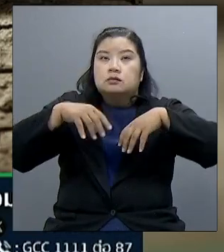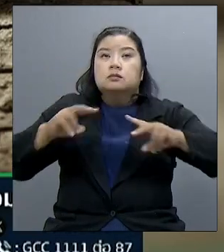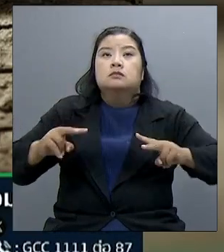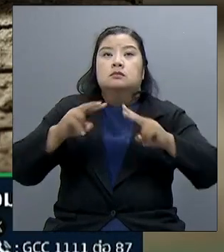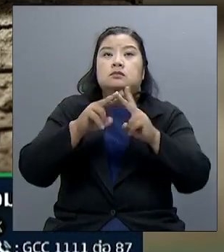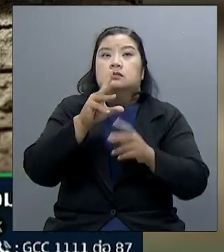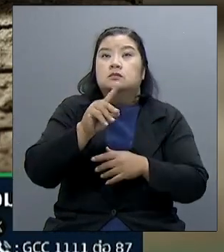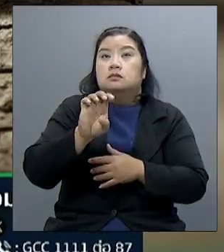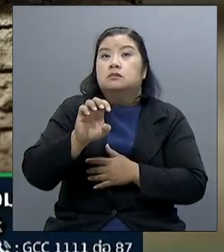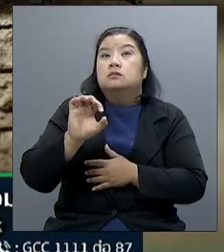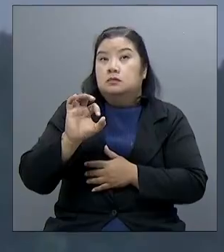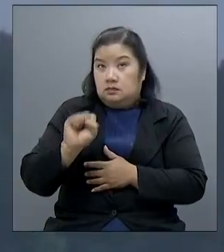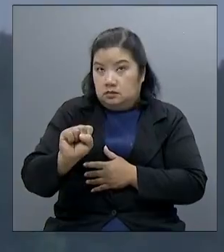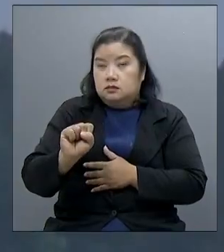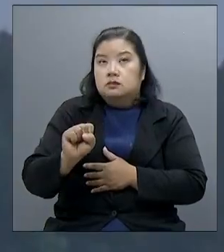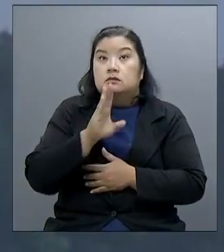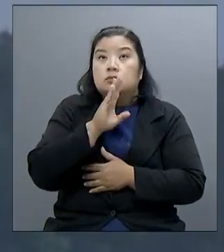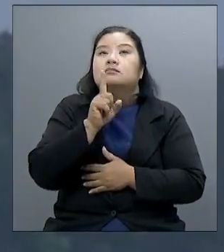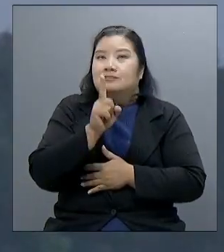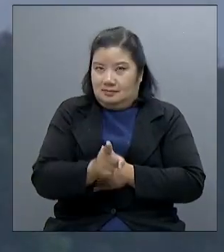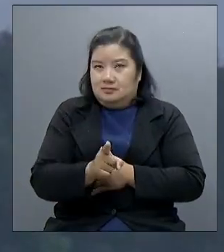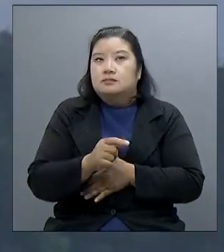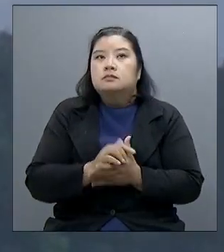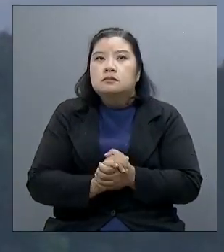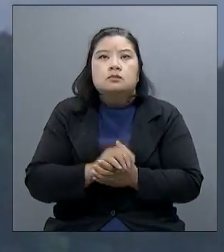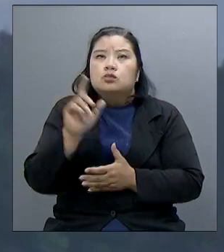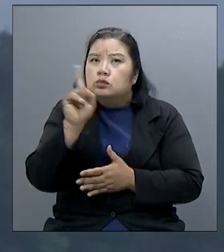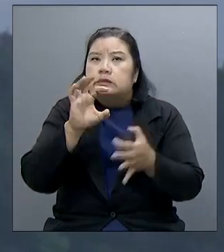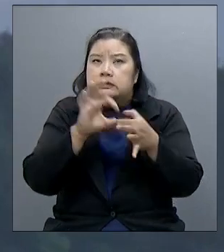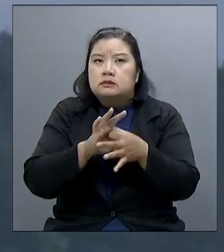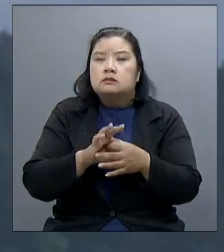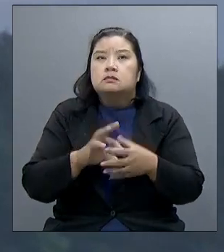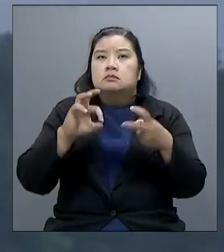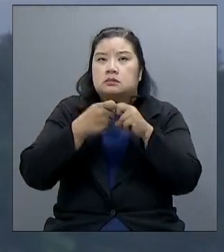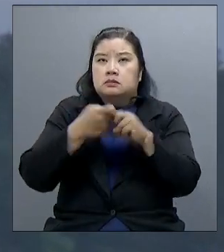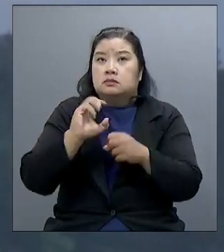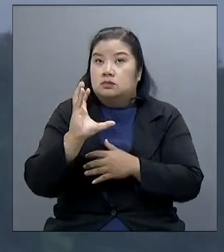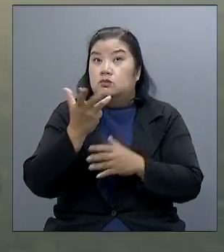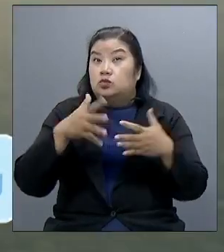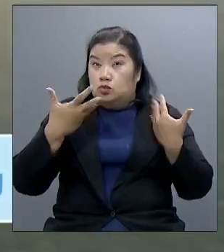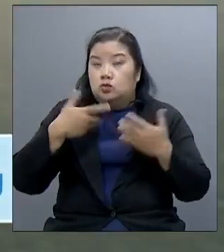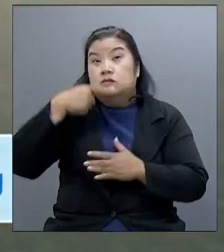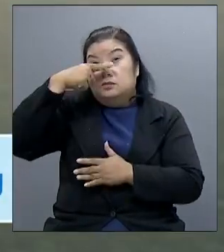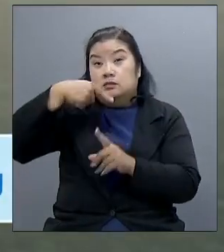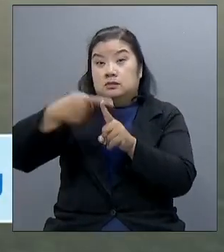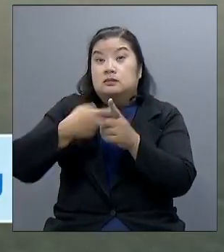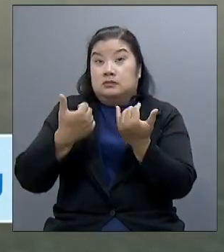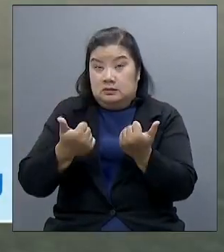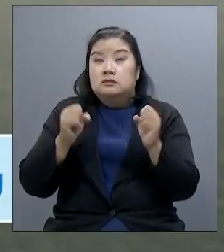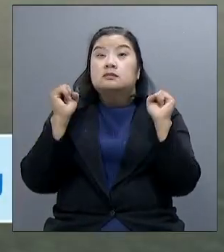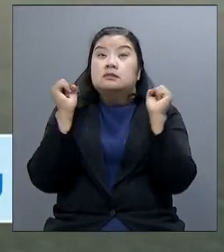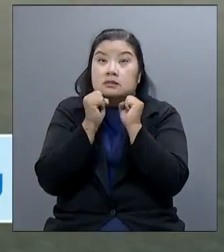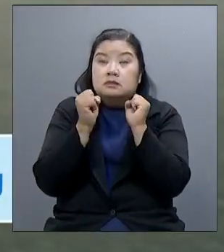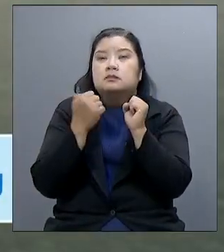ระบุว่านี่เปข้อมลจริงค่ะซึงสาเหตุเกิดสภาวะเอวนิโยนั้ทำให้ระดูหนาวของประเทศไยปีนี้จะ